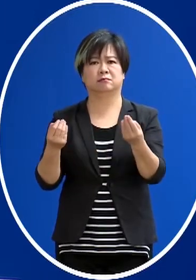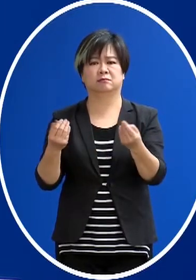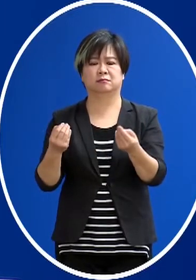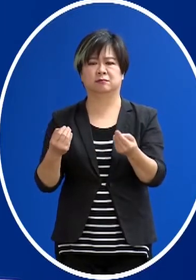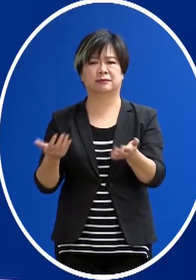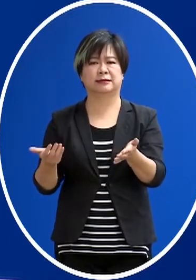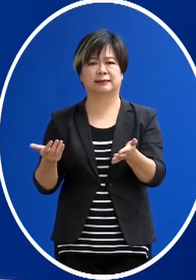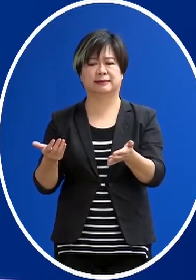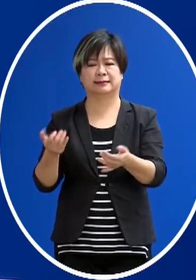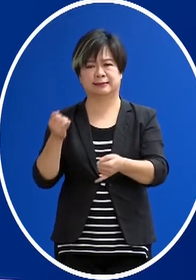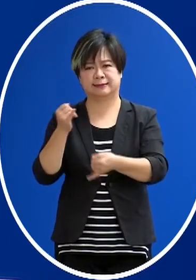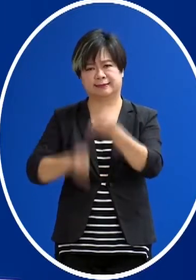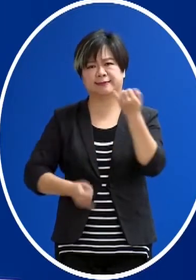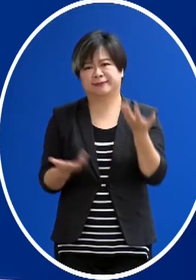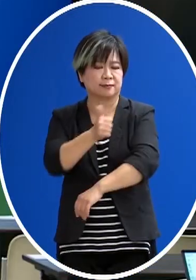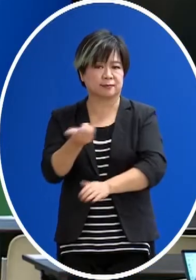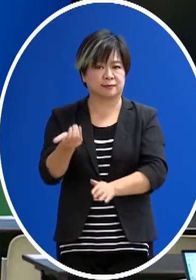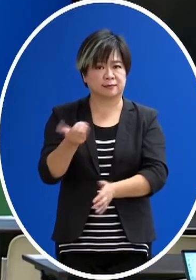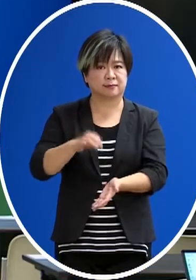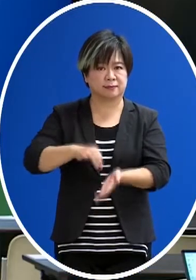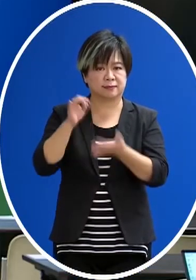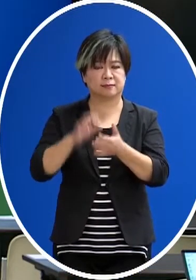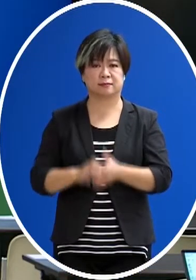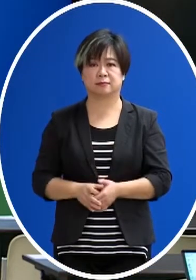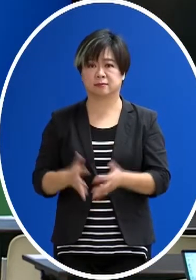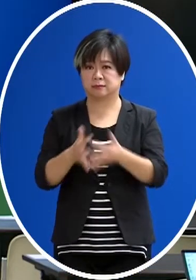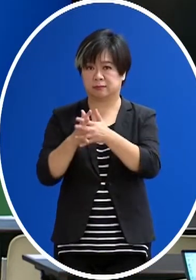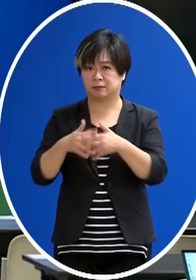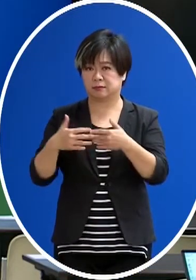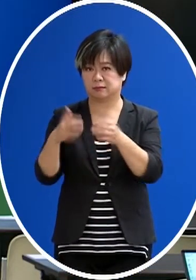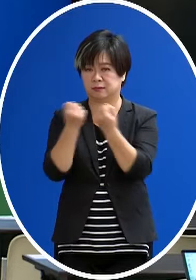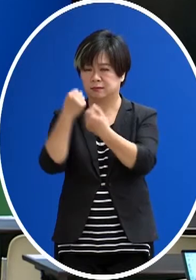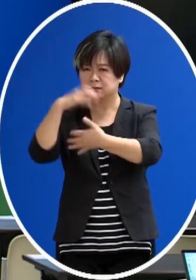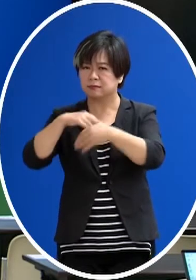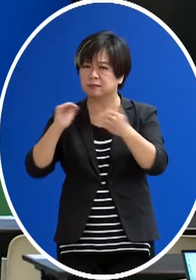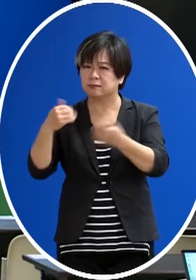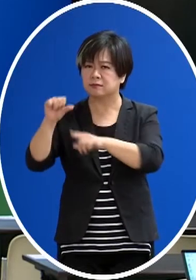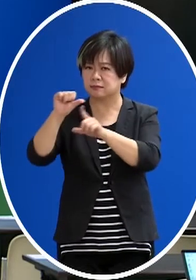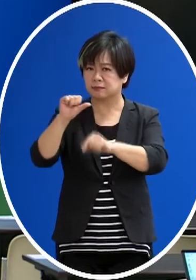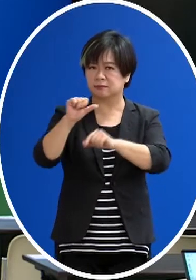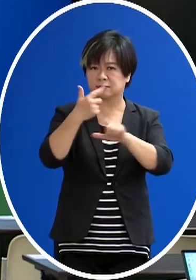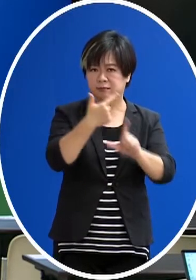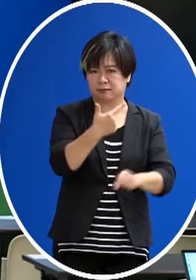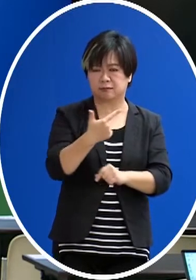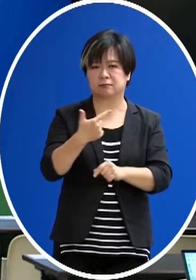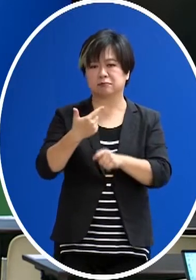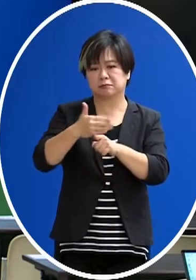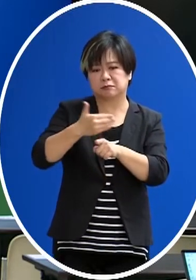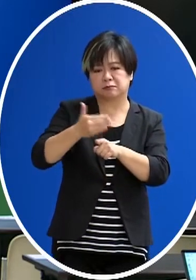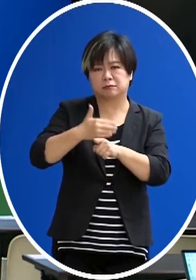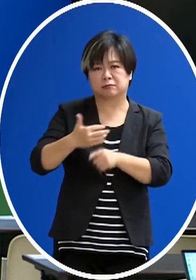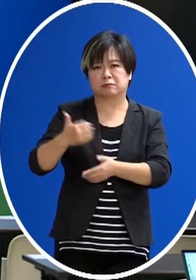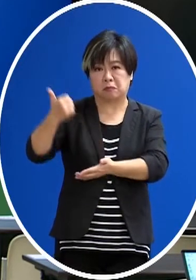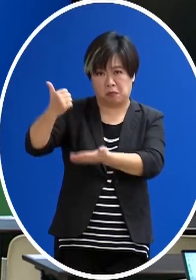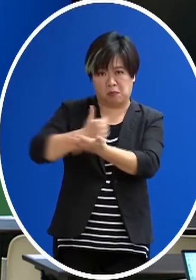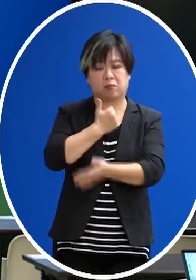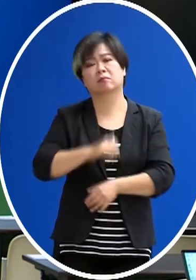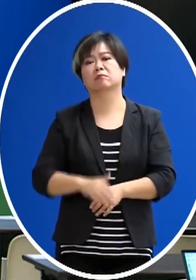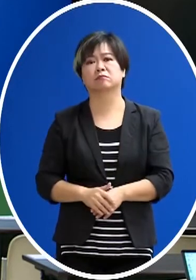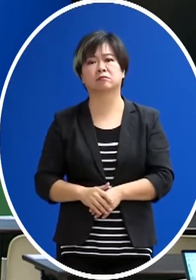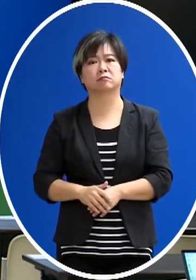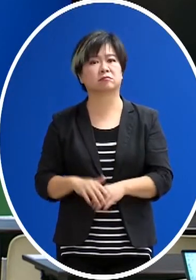没有办法再继续谈下去。 就是莫德纳疫苗会在5、6月的时候分批进来，想要请教一下说我们大概